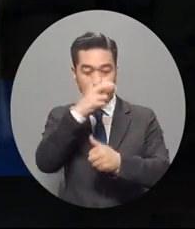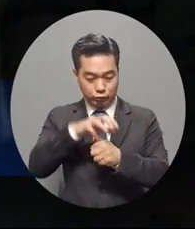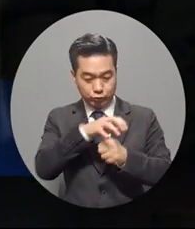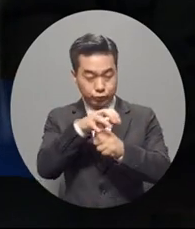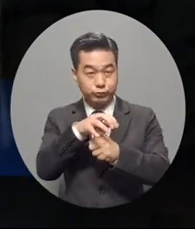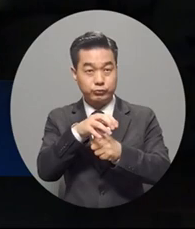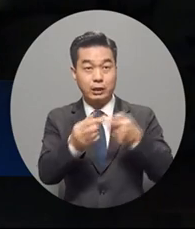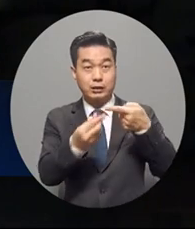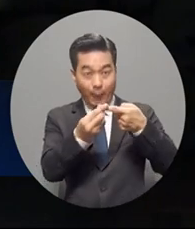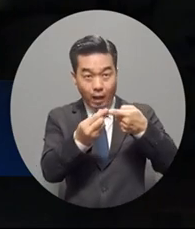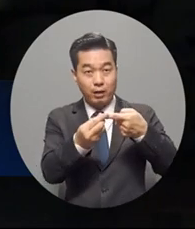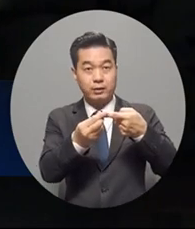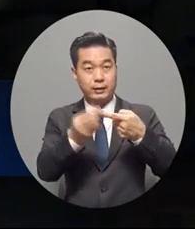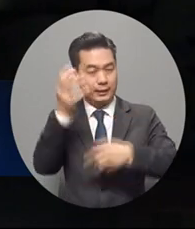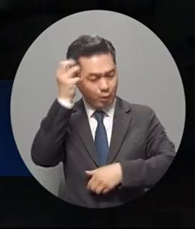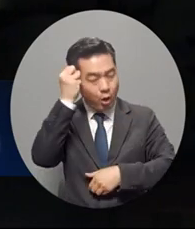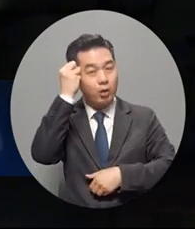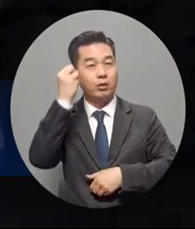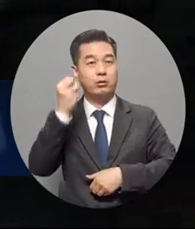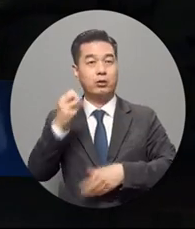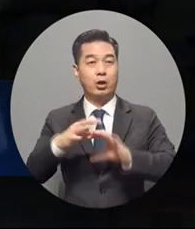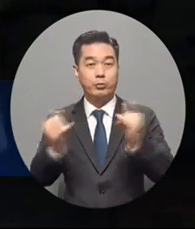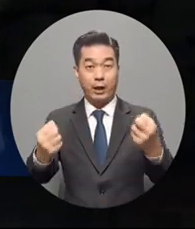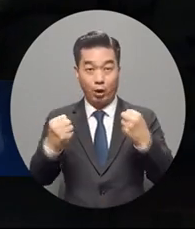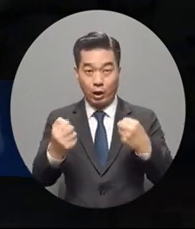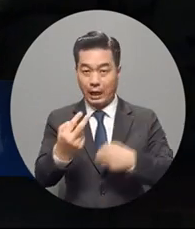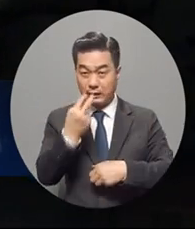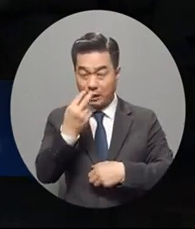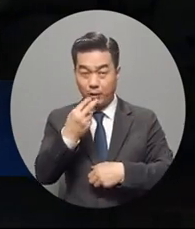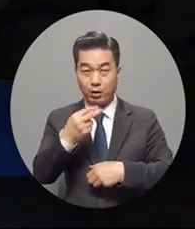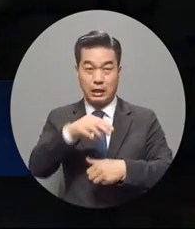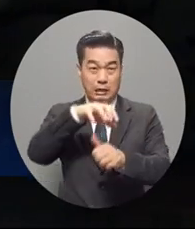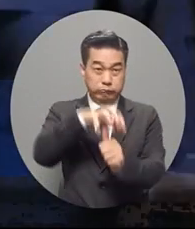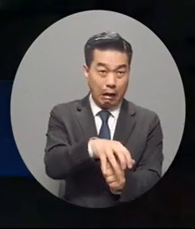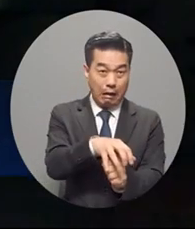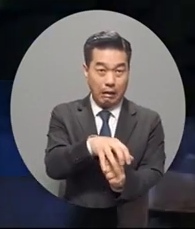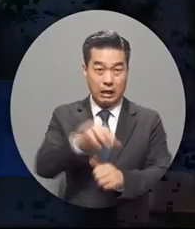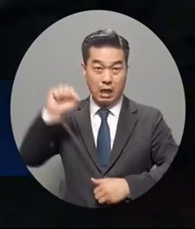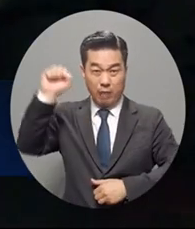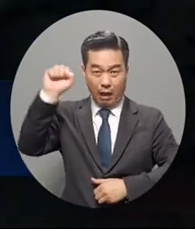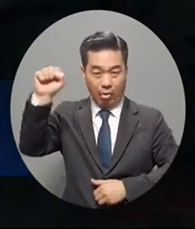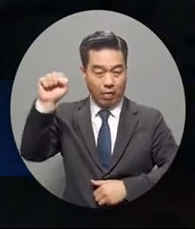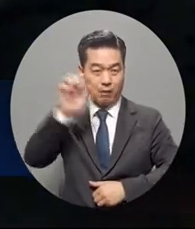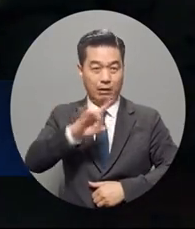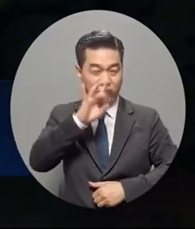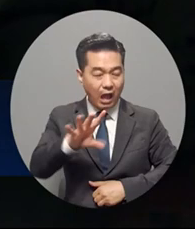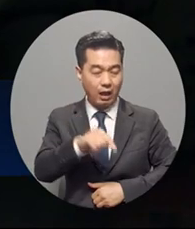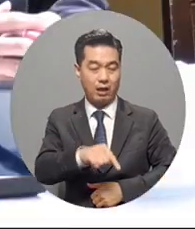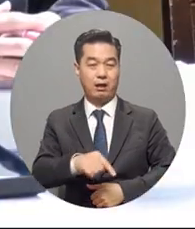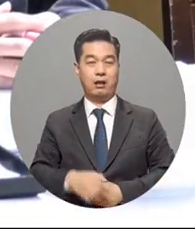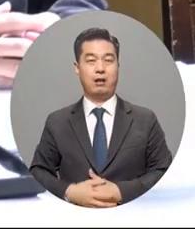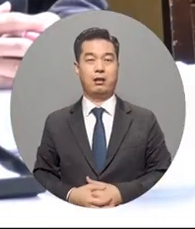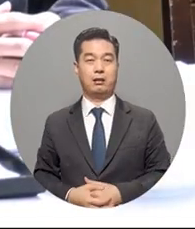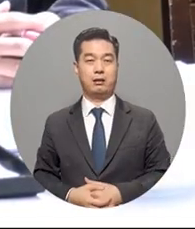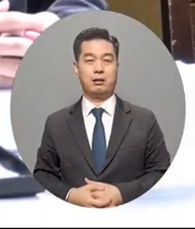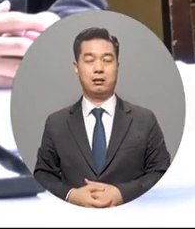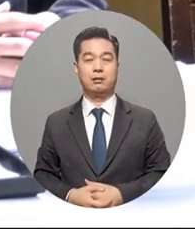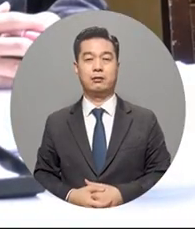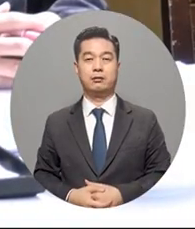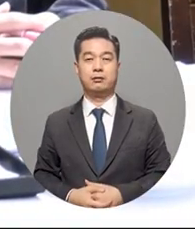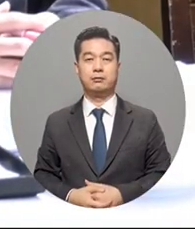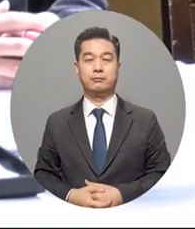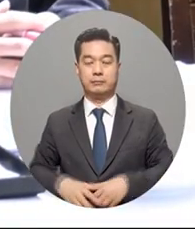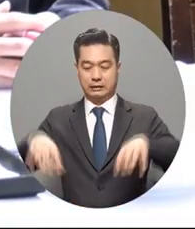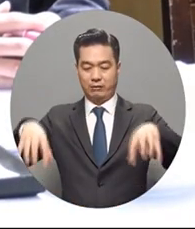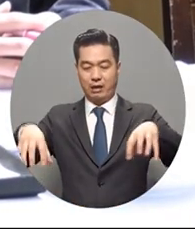안 될 것입니다. 국민의 건강과 생명을 담보로 한 집단 행동이 정상화될 수 없는 이유일 것입니다.